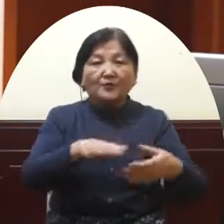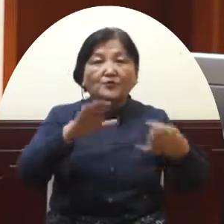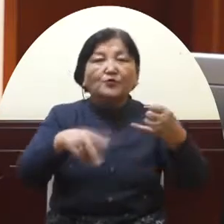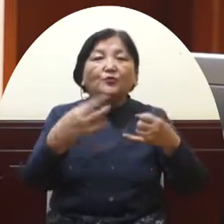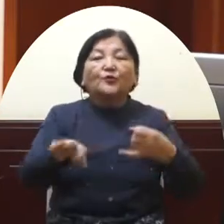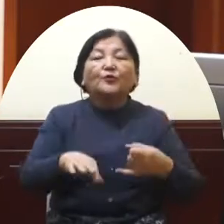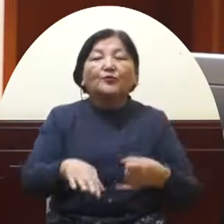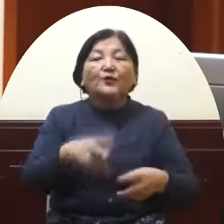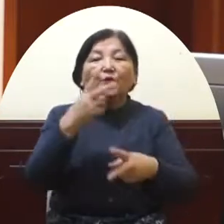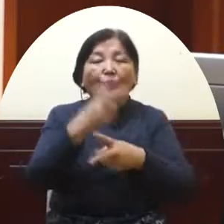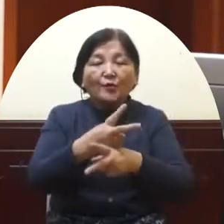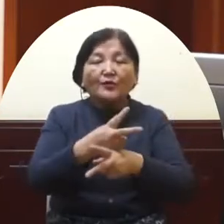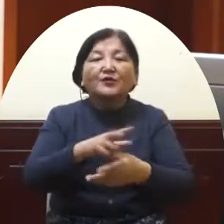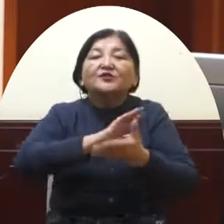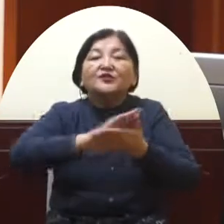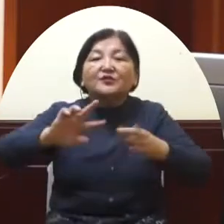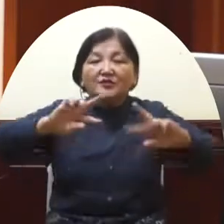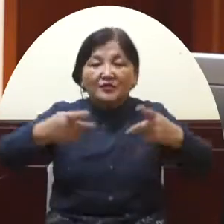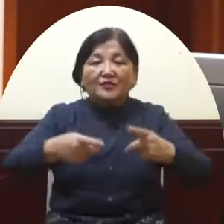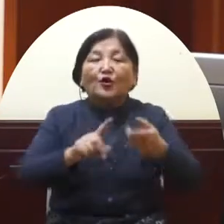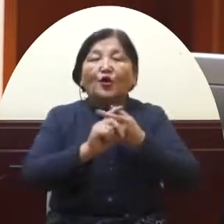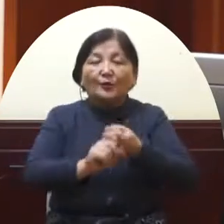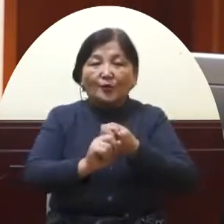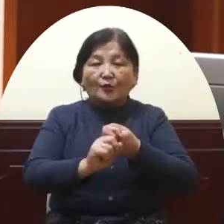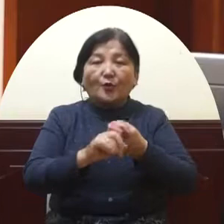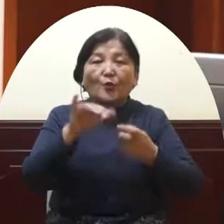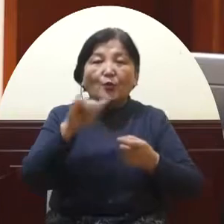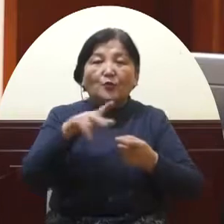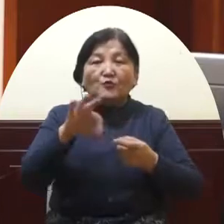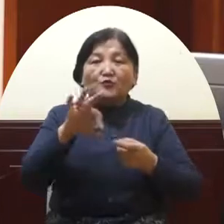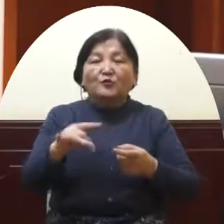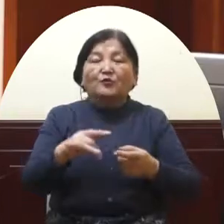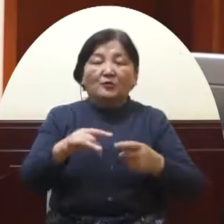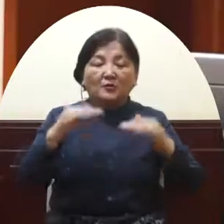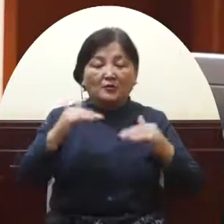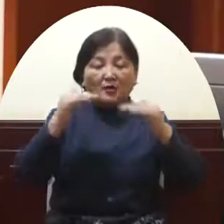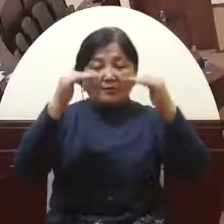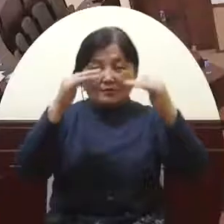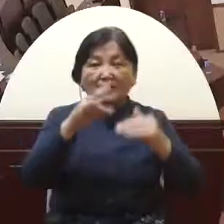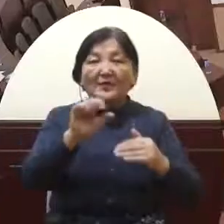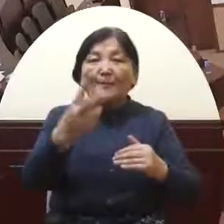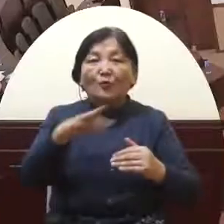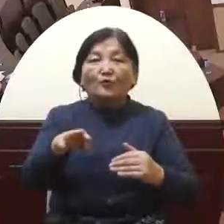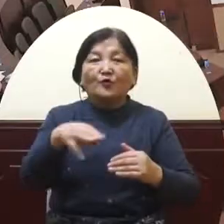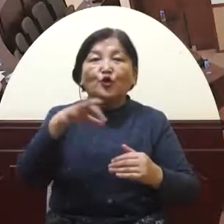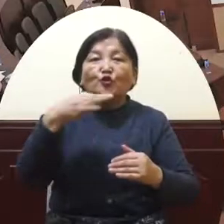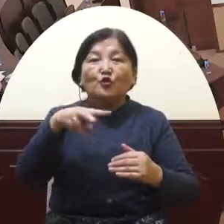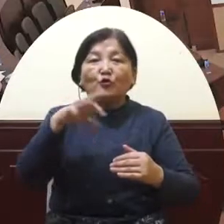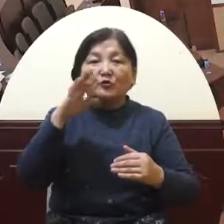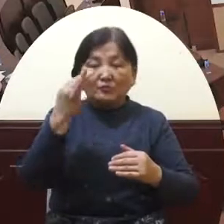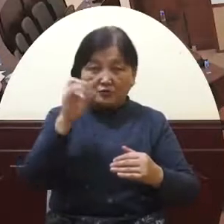эрх зүйн орчны шинжилэлтэй холбоотой дээр нь улс төрийн намын төлөвшөлттэй холбоотойгоор за дөрөвдүгээрт нь